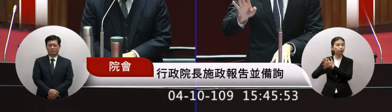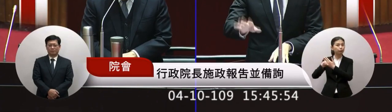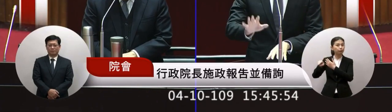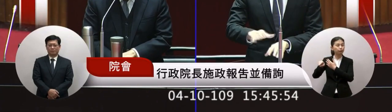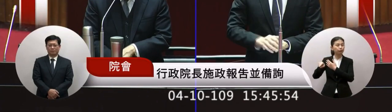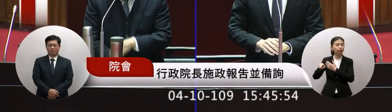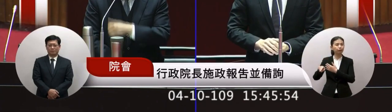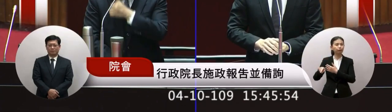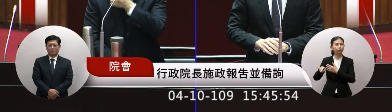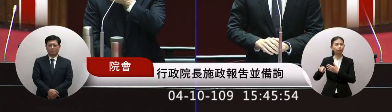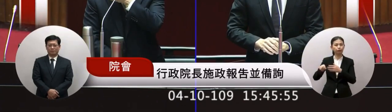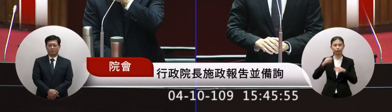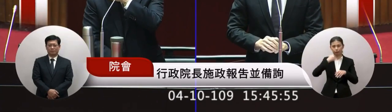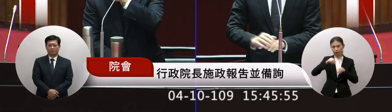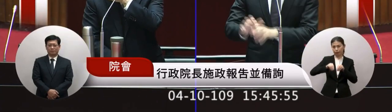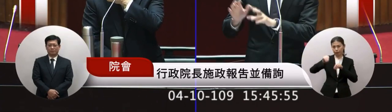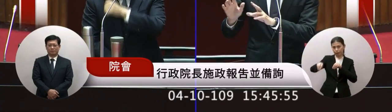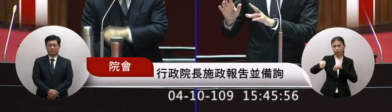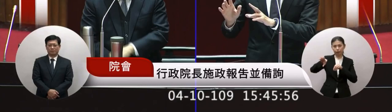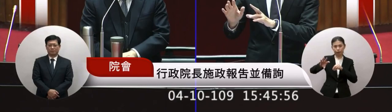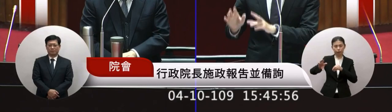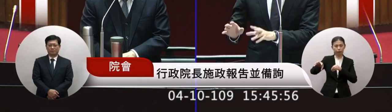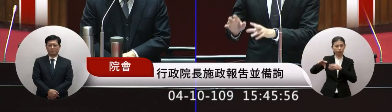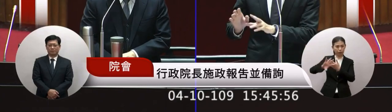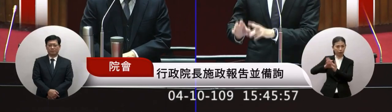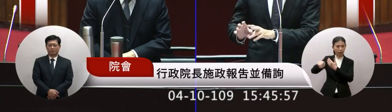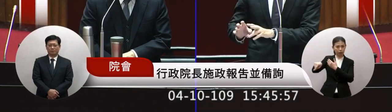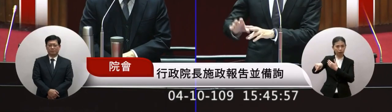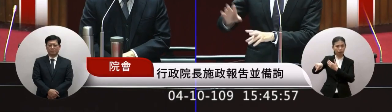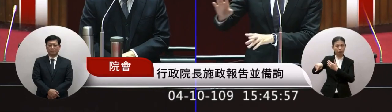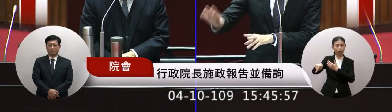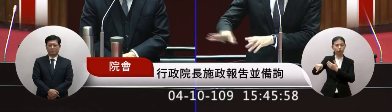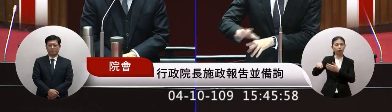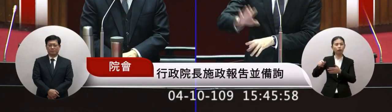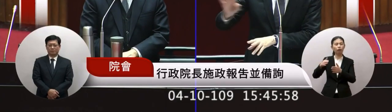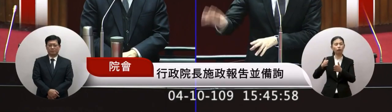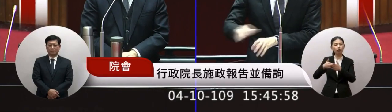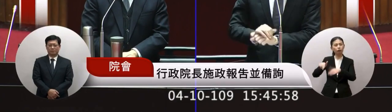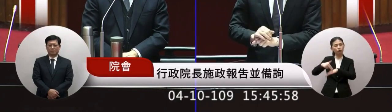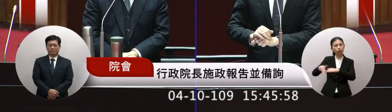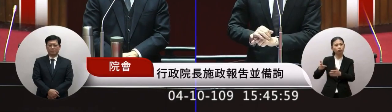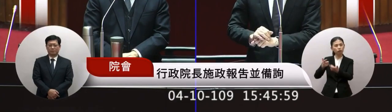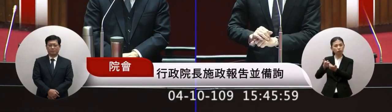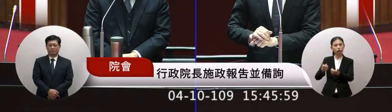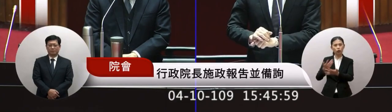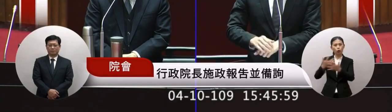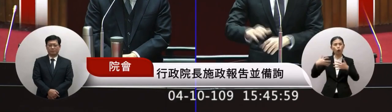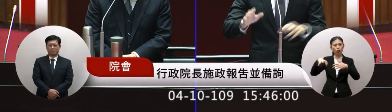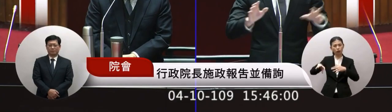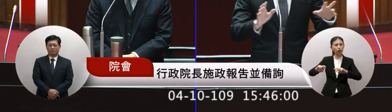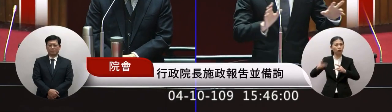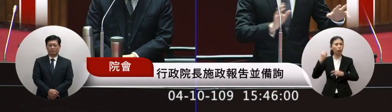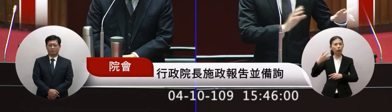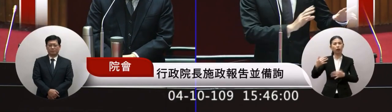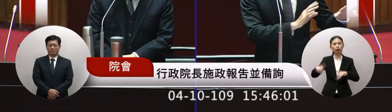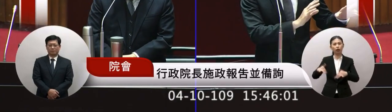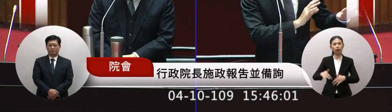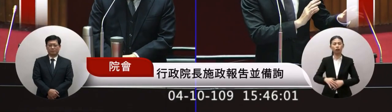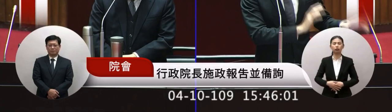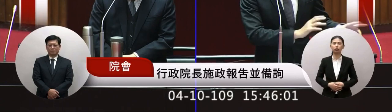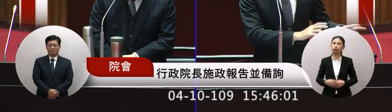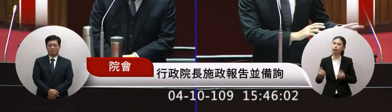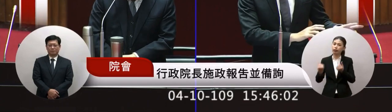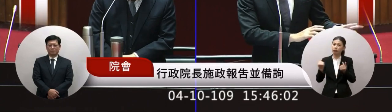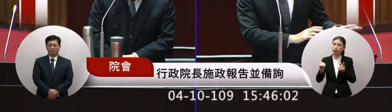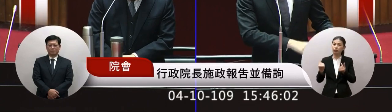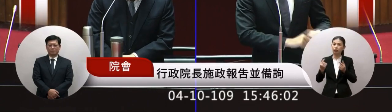这个驻外的代表处吼。因嘛有足侪配套，也是讲伊这个网站拢还袂翻新。譬如讲，咱这个伫咧